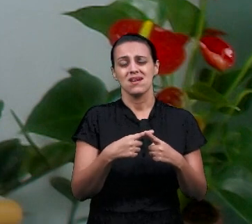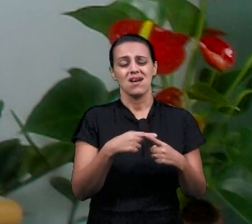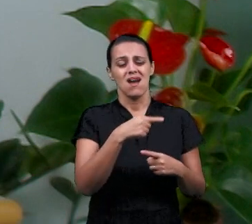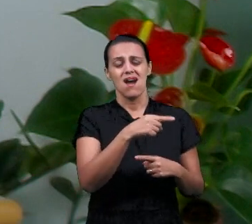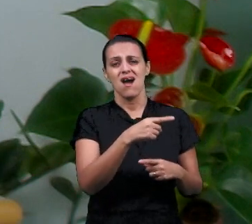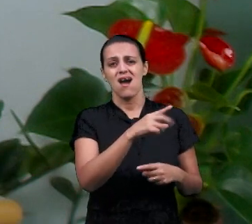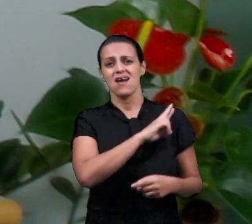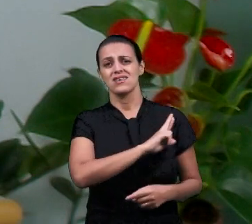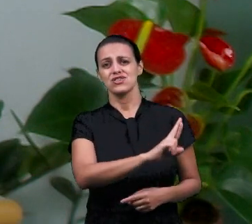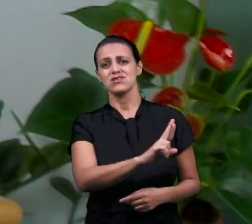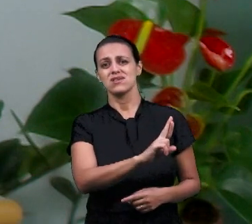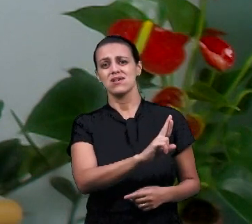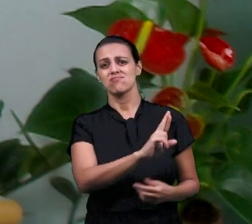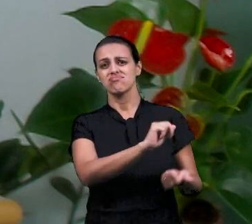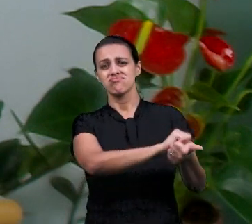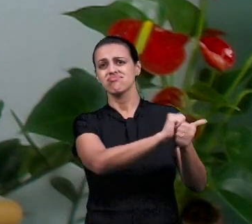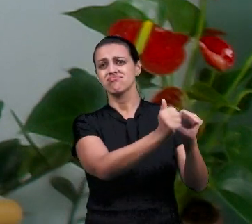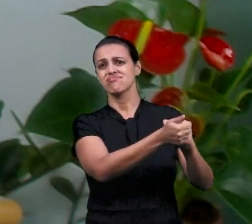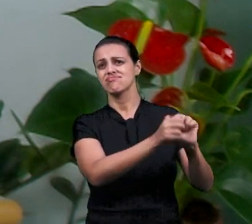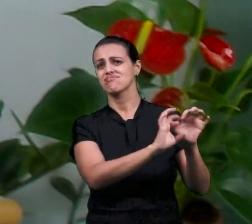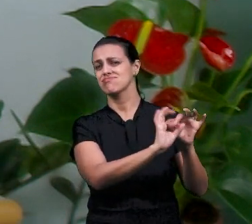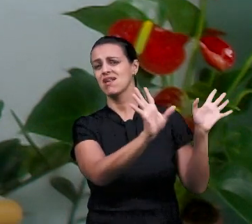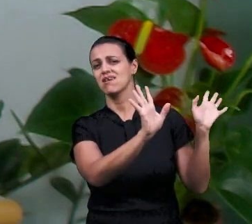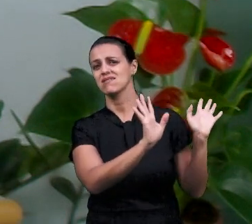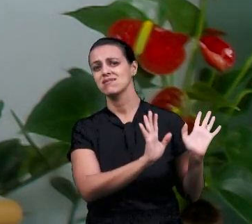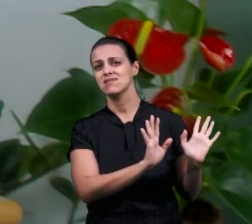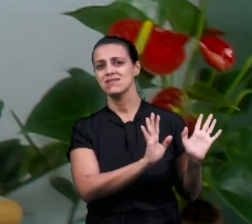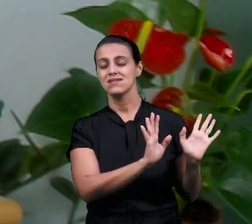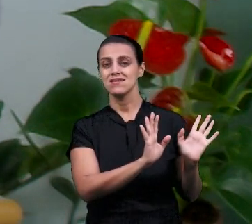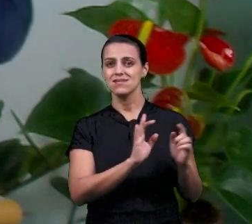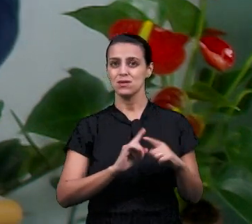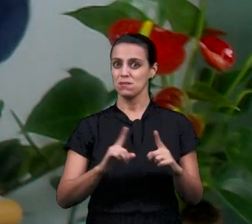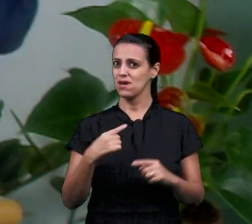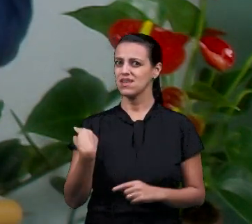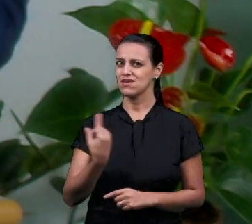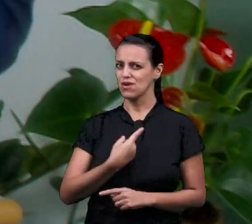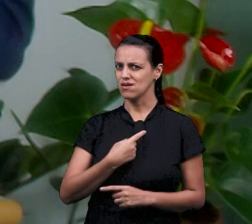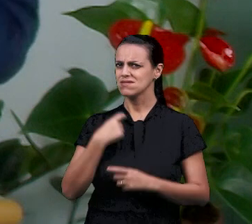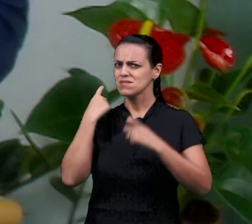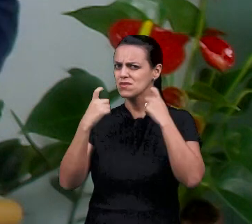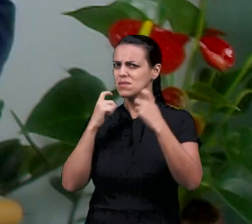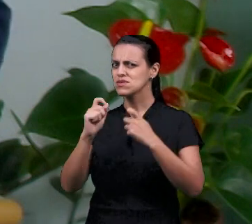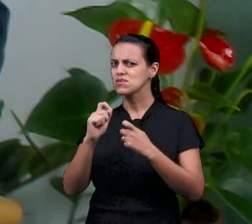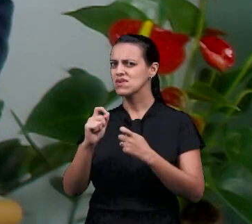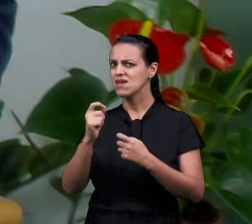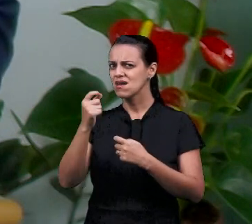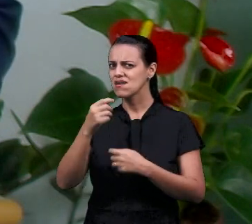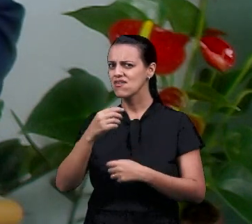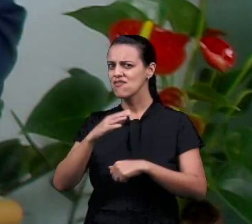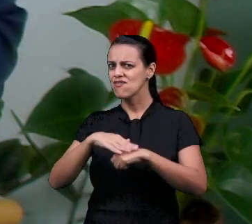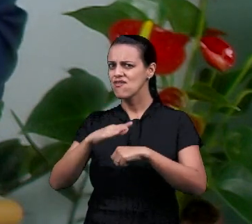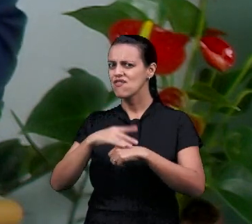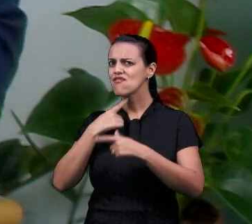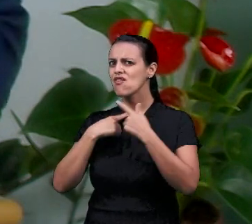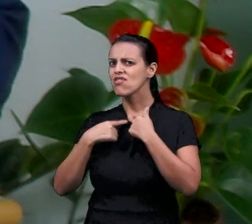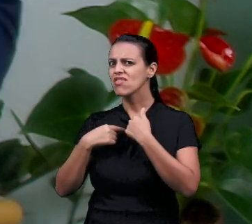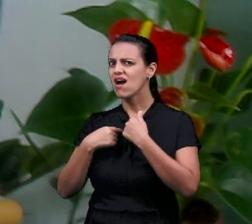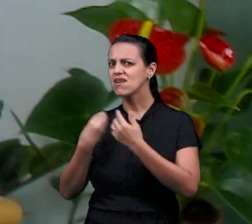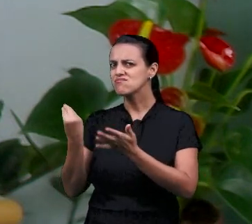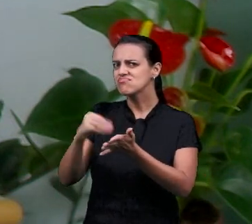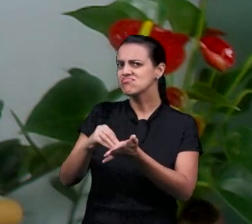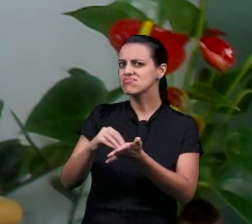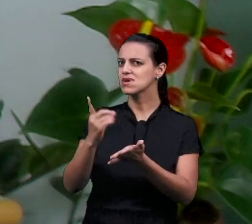Mais nous, notre préoccupation, ce n'est pas de mettre ce que nous voulons, mais ce qui se trouve dans la